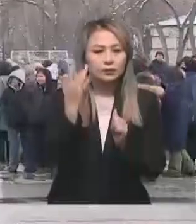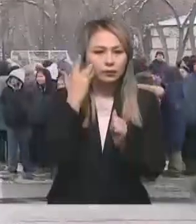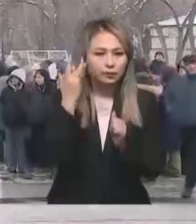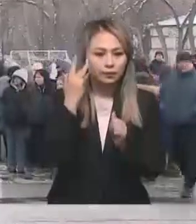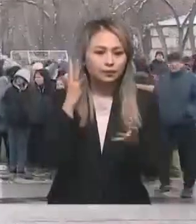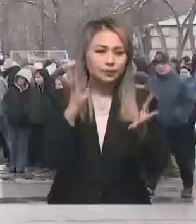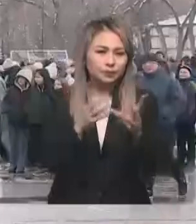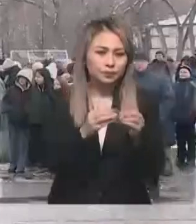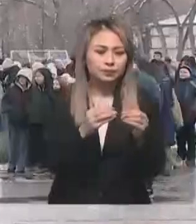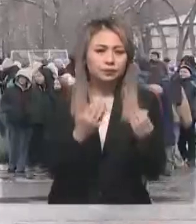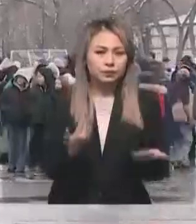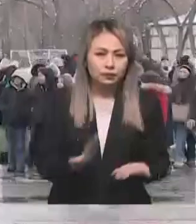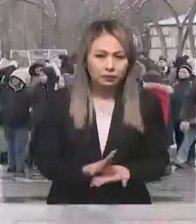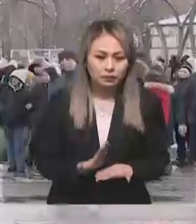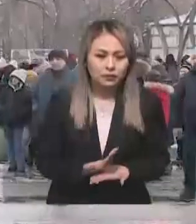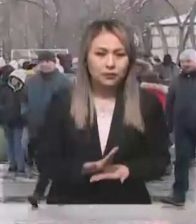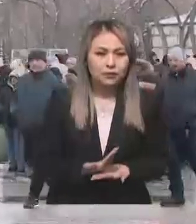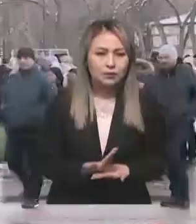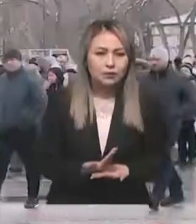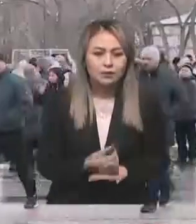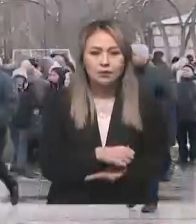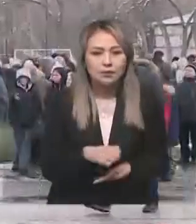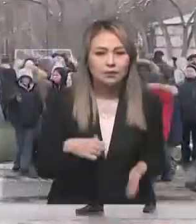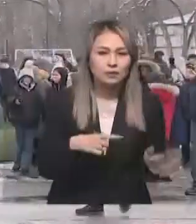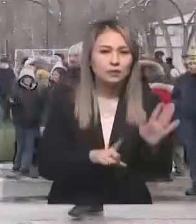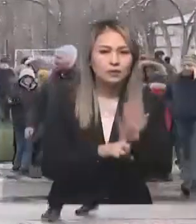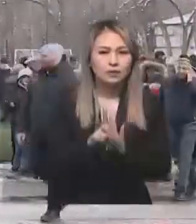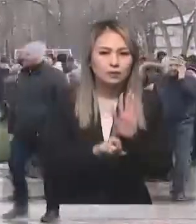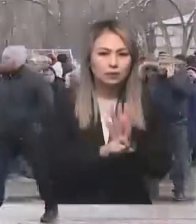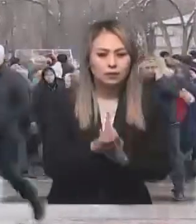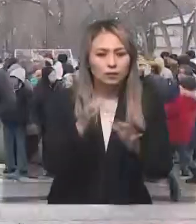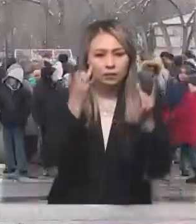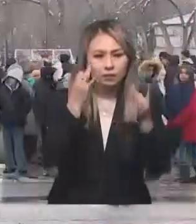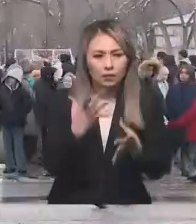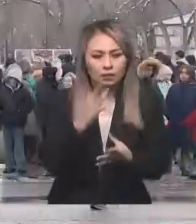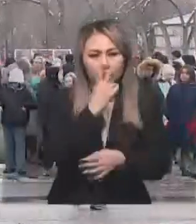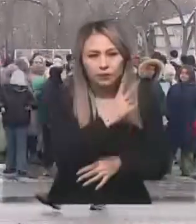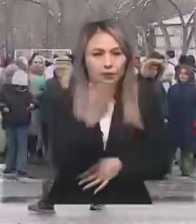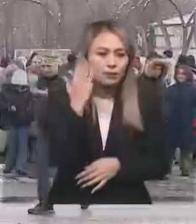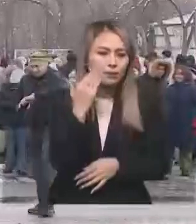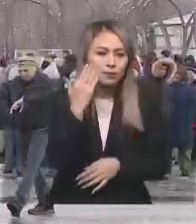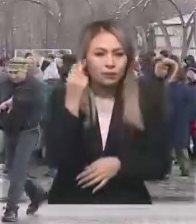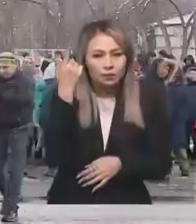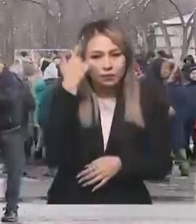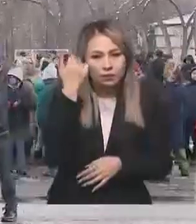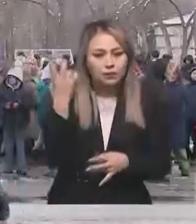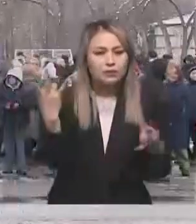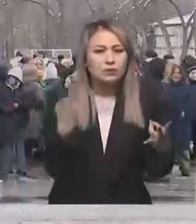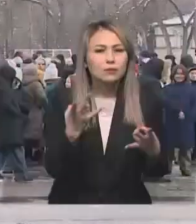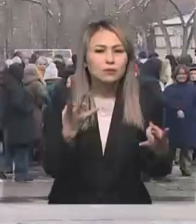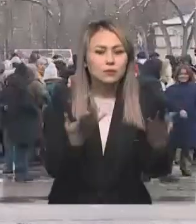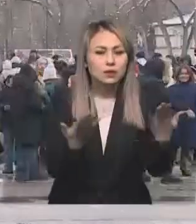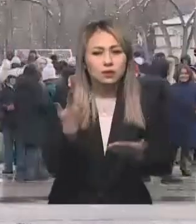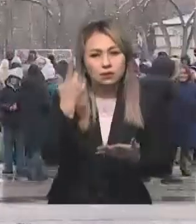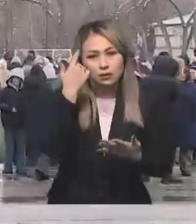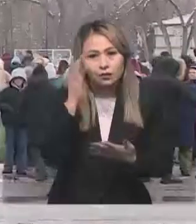қауіпті аймақта тұрған адамдардың ең бірінші мақсаты оң қарапайым қадамын білу керек. Оң қарапайым қадам білетін